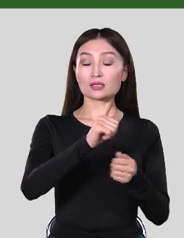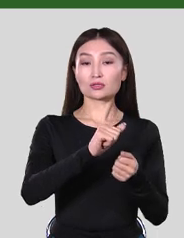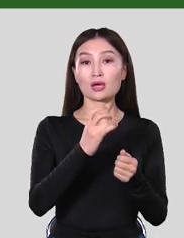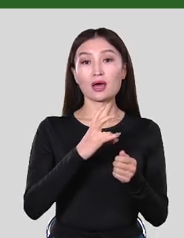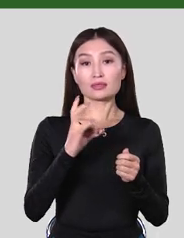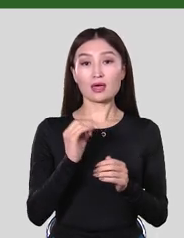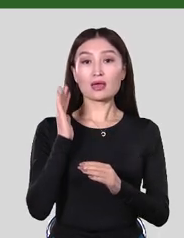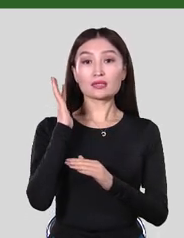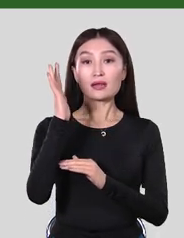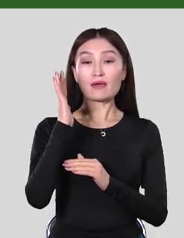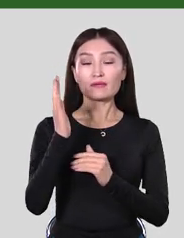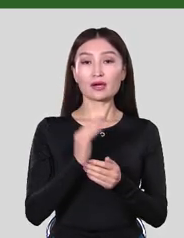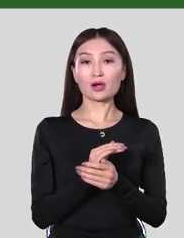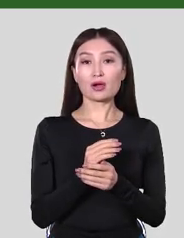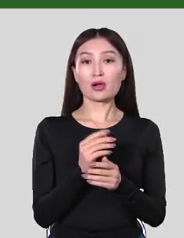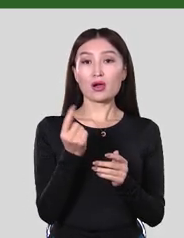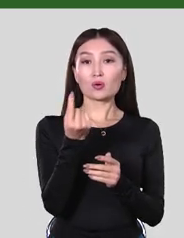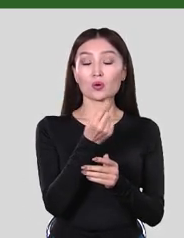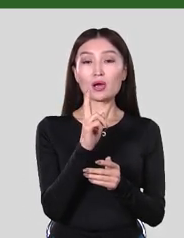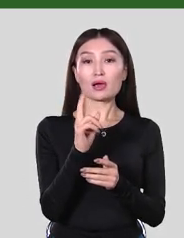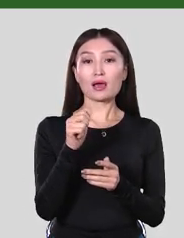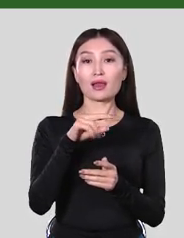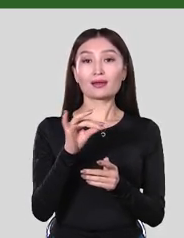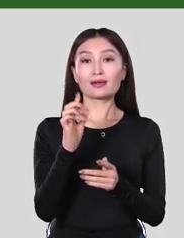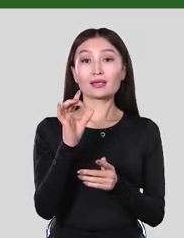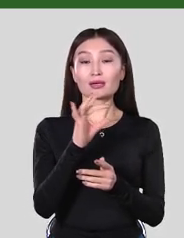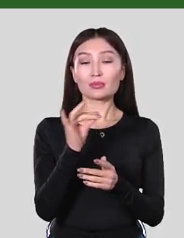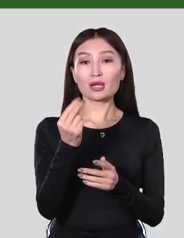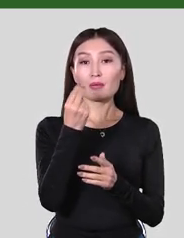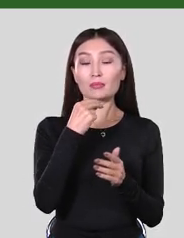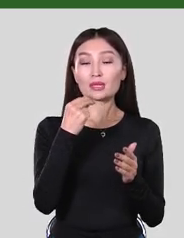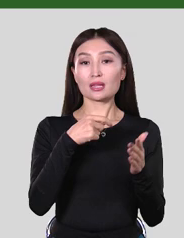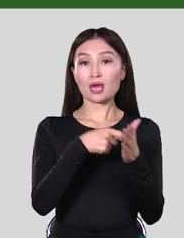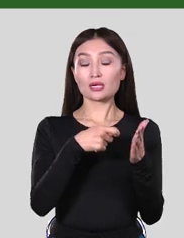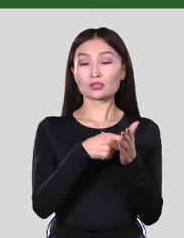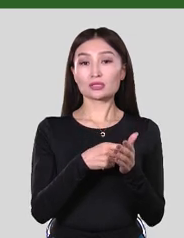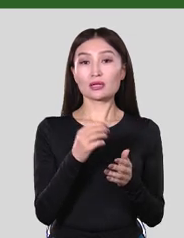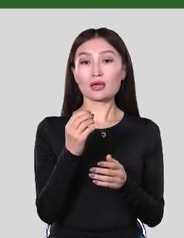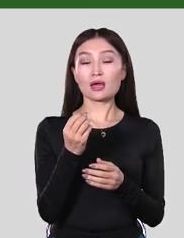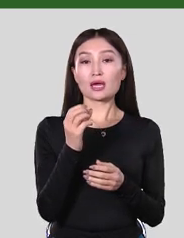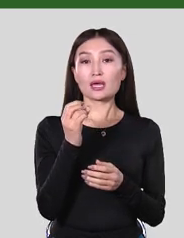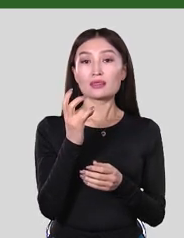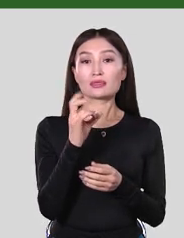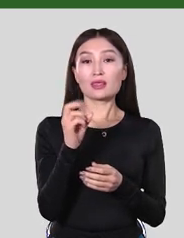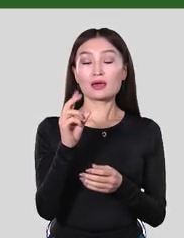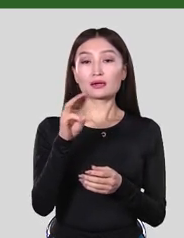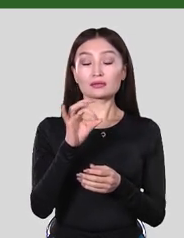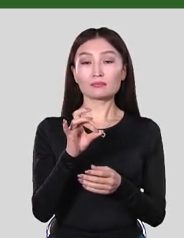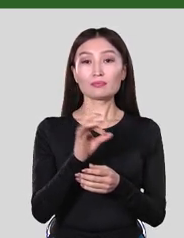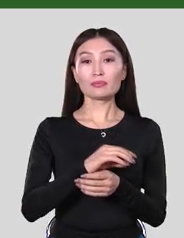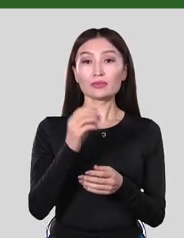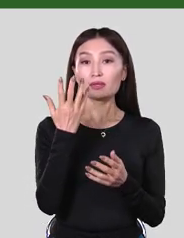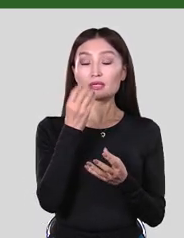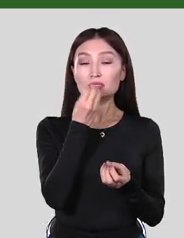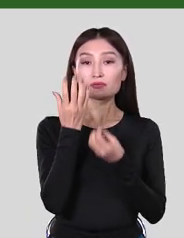на деревьях. Крохотные колибри, питающиеся нектаром цветов, попугаи, туканы и